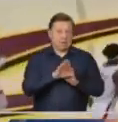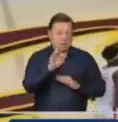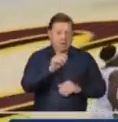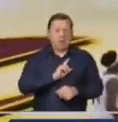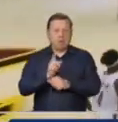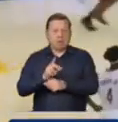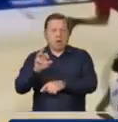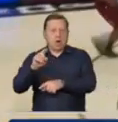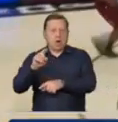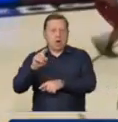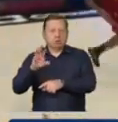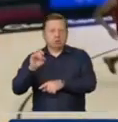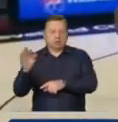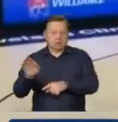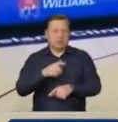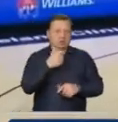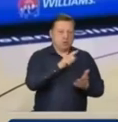Houston Rockets